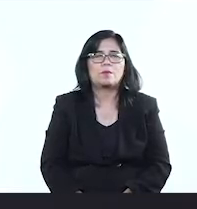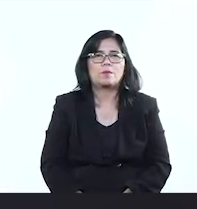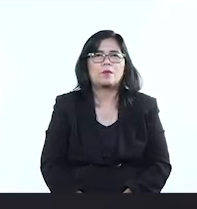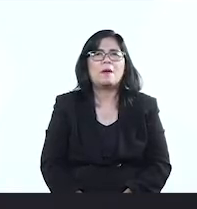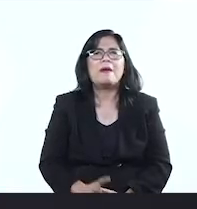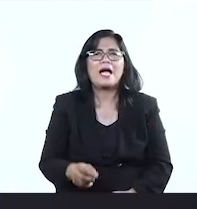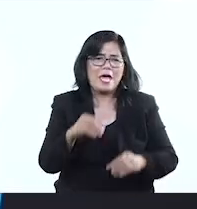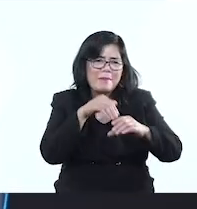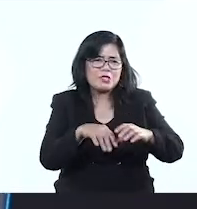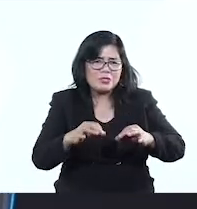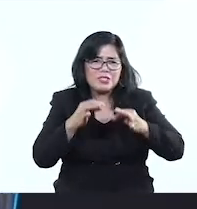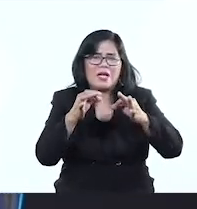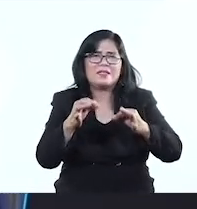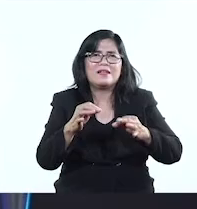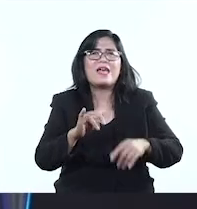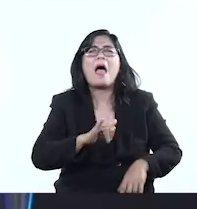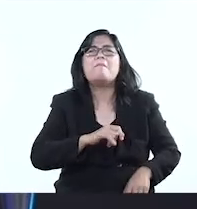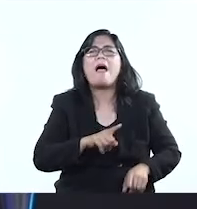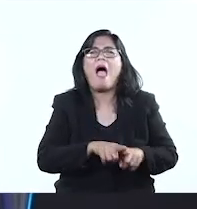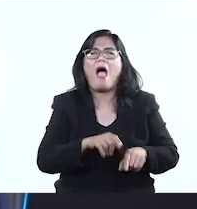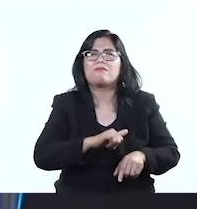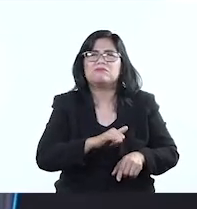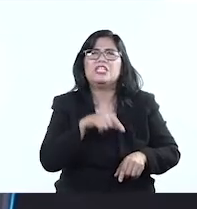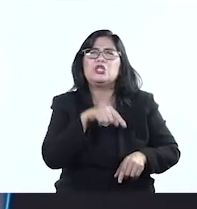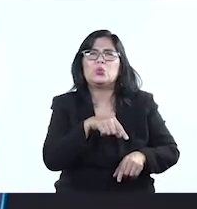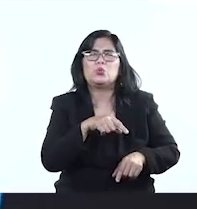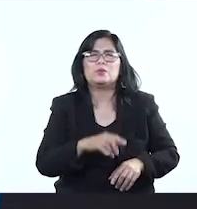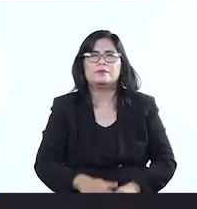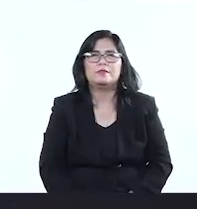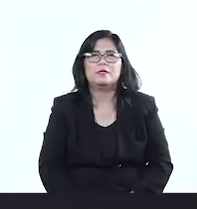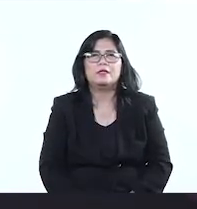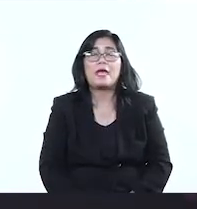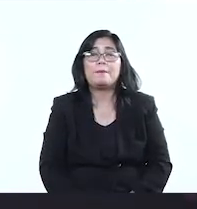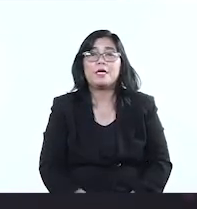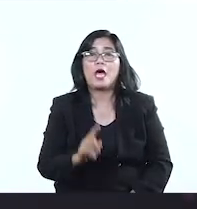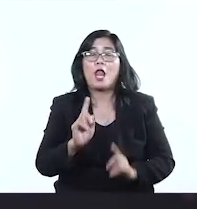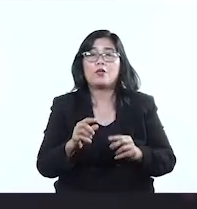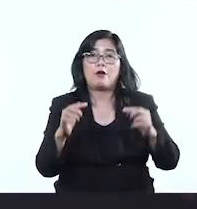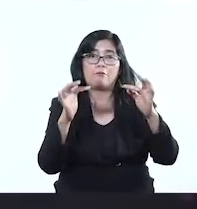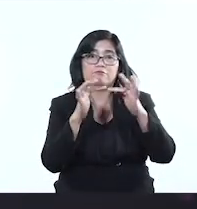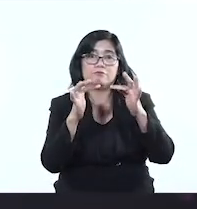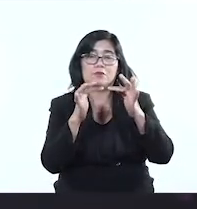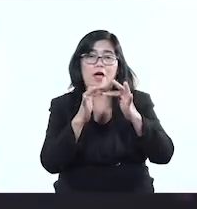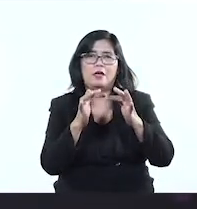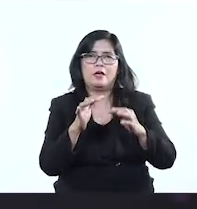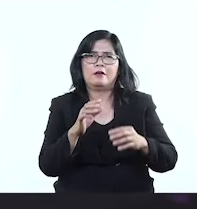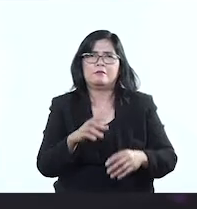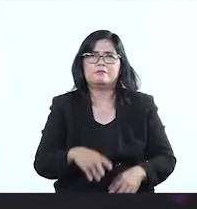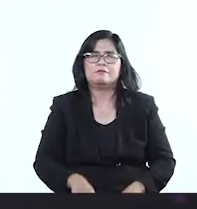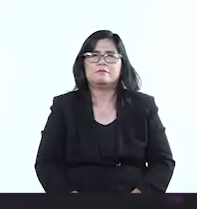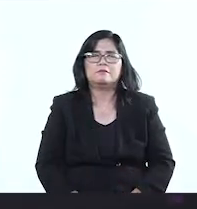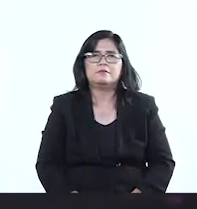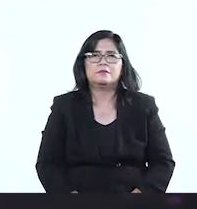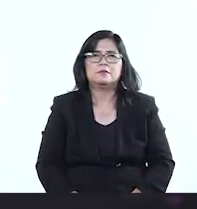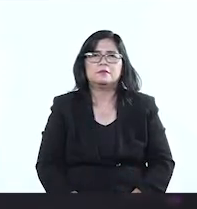Hai kalau masuk lem jiwa dulu juga hal yang sama Hai tadi console tuningnya Hai ada yang asal yang kau dengar